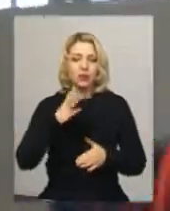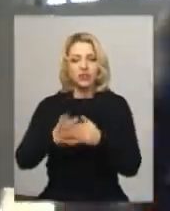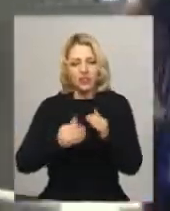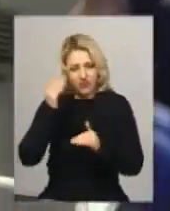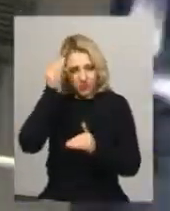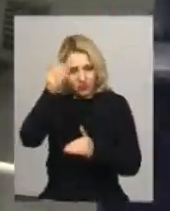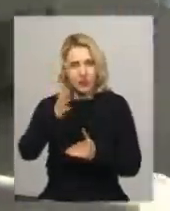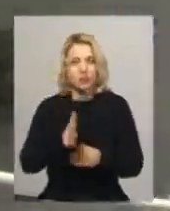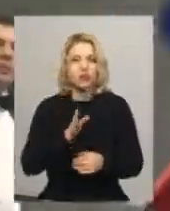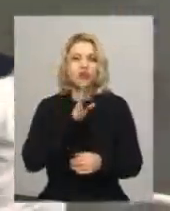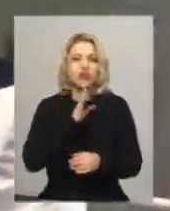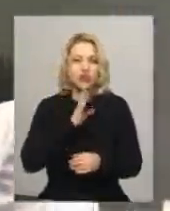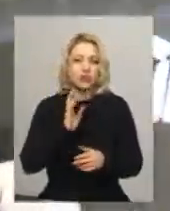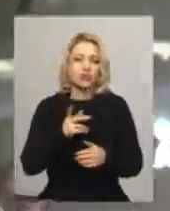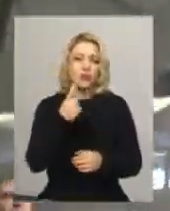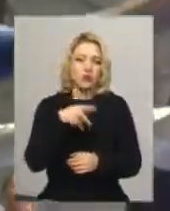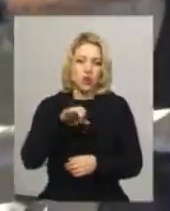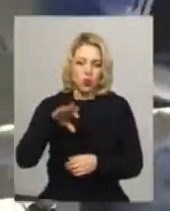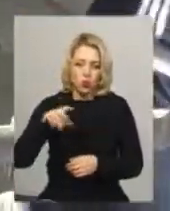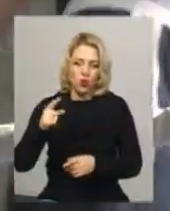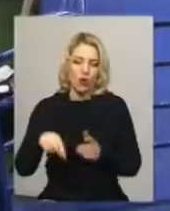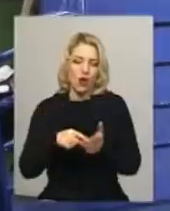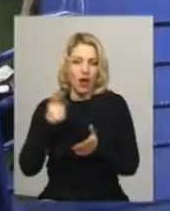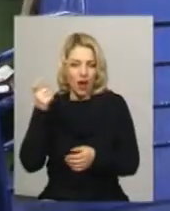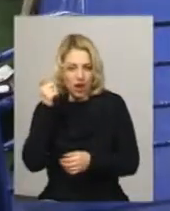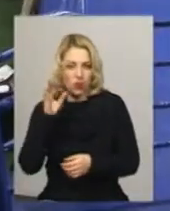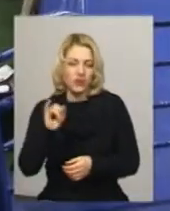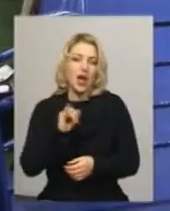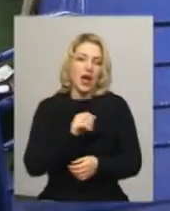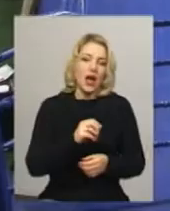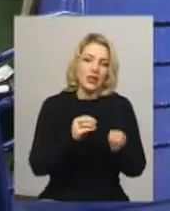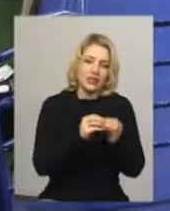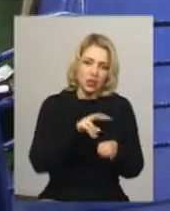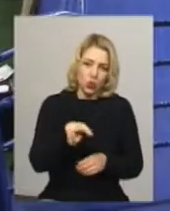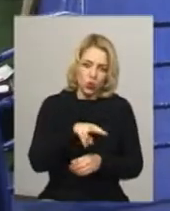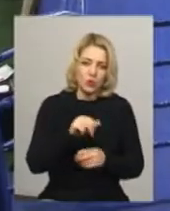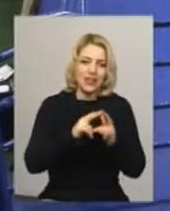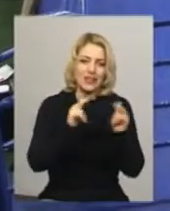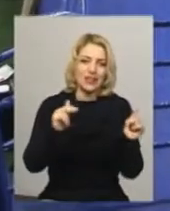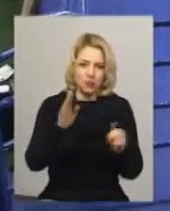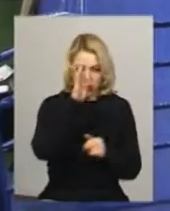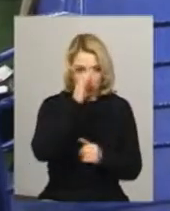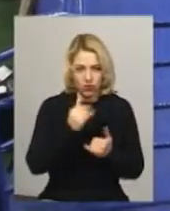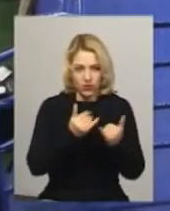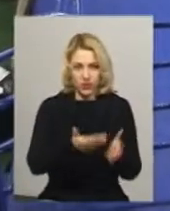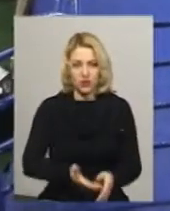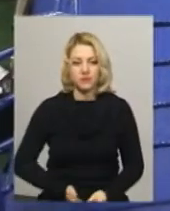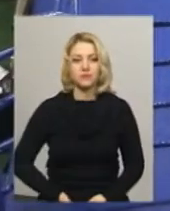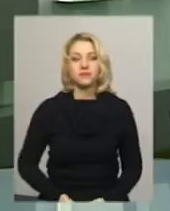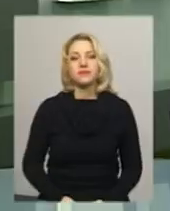всеукраїнські змагання. В жінок вони розпочнуться 1 лютого в Харкові, в чоловіків – 10 червня в Дніпрі. Світлана Поробок, Іван Мовчан, новини